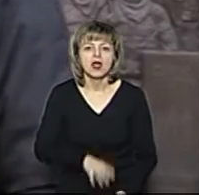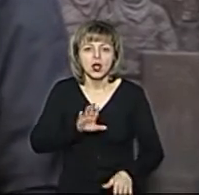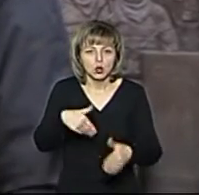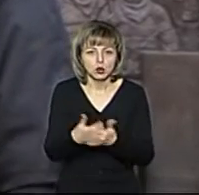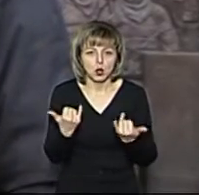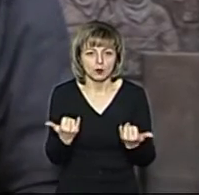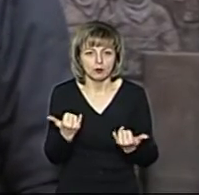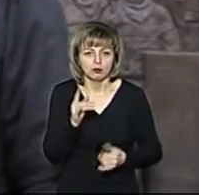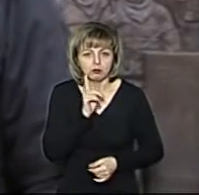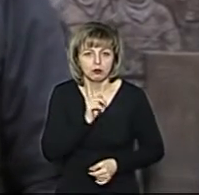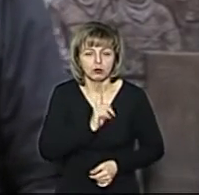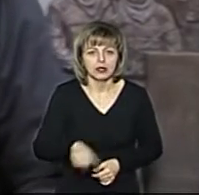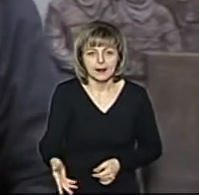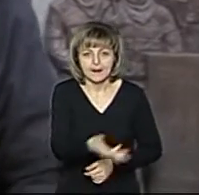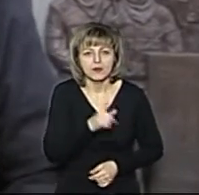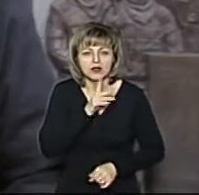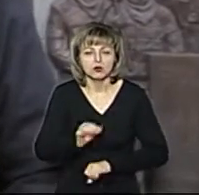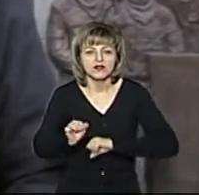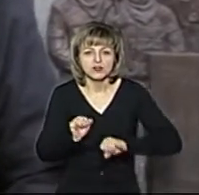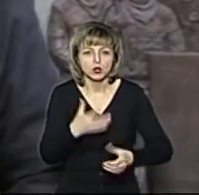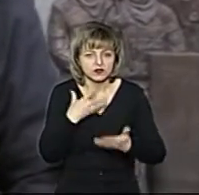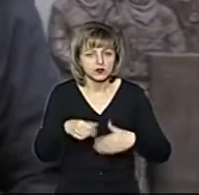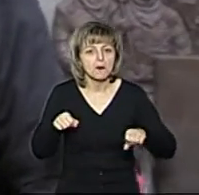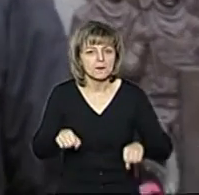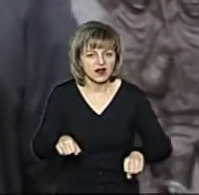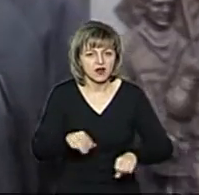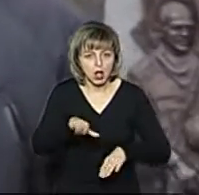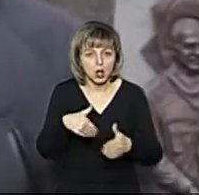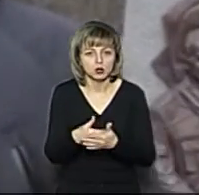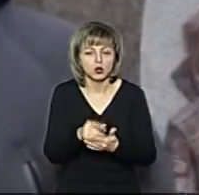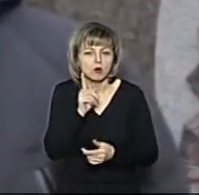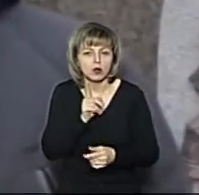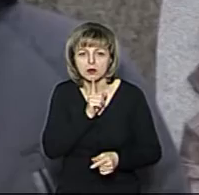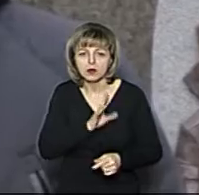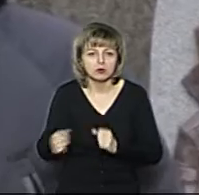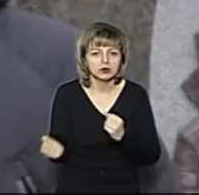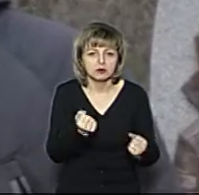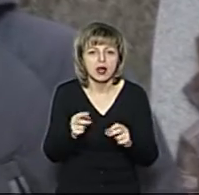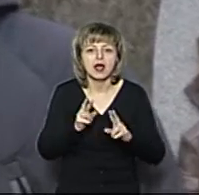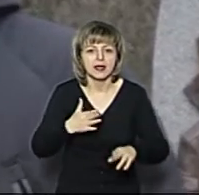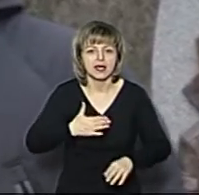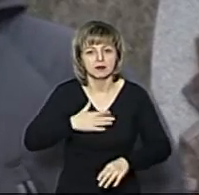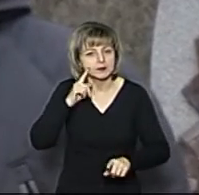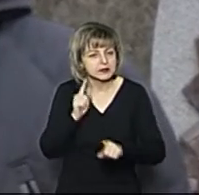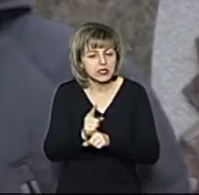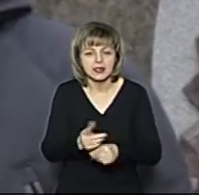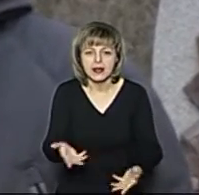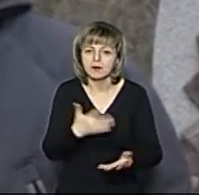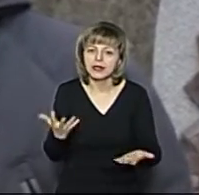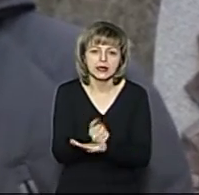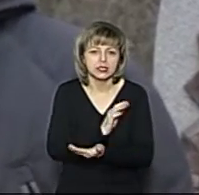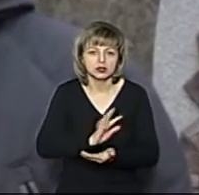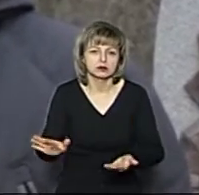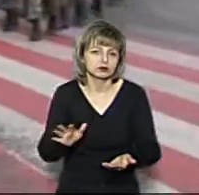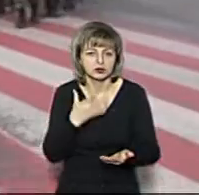Допоки ми не будемо відстоювати свої права, допоки ми не будемо боротися, як боровся Василь, ми не здобудемо